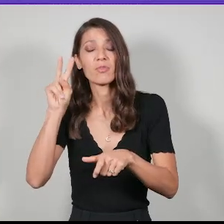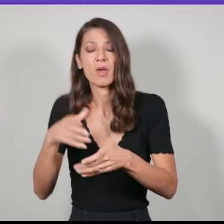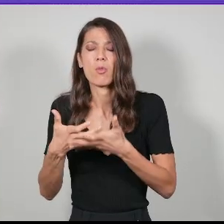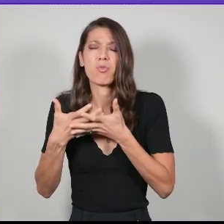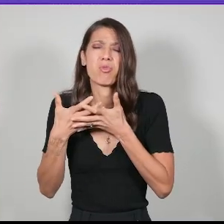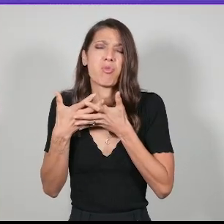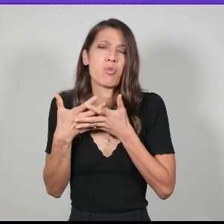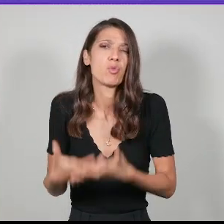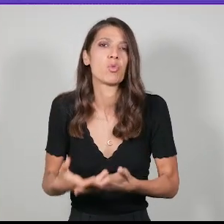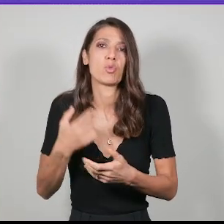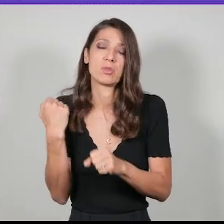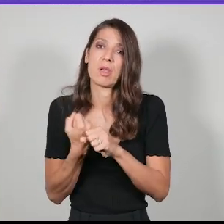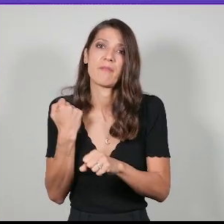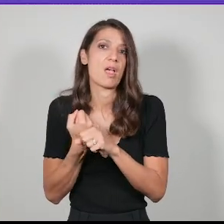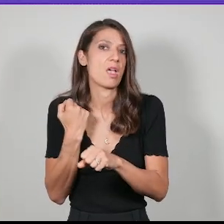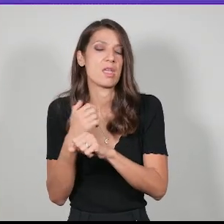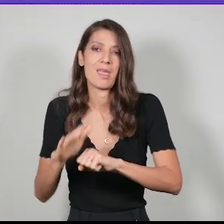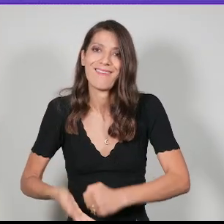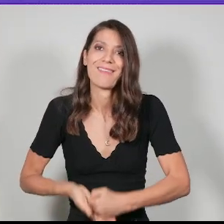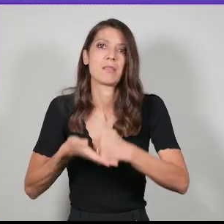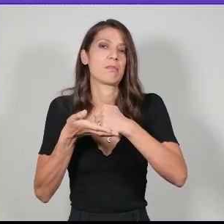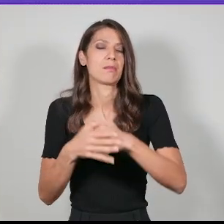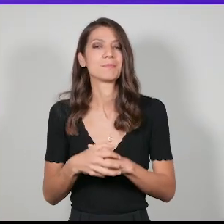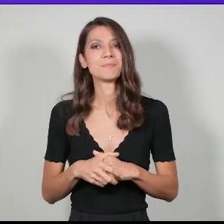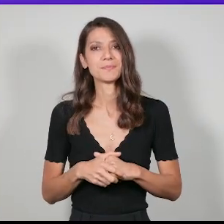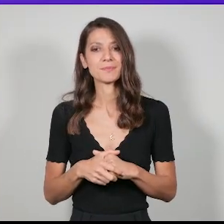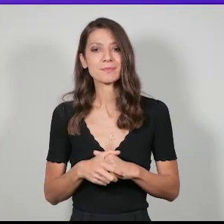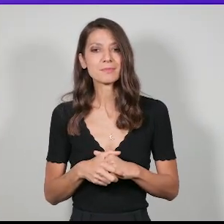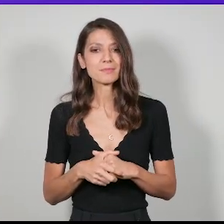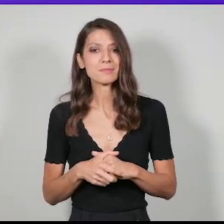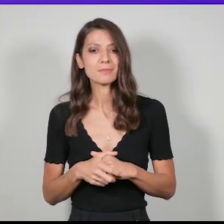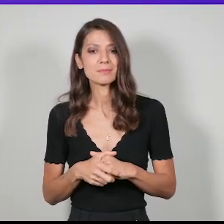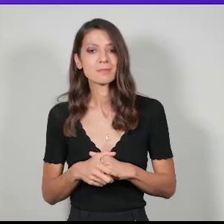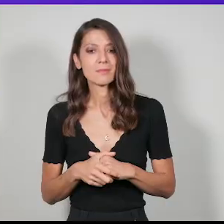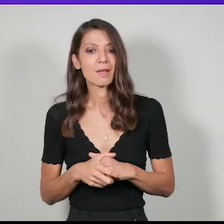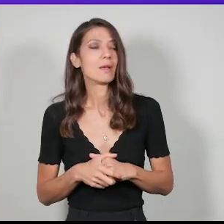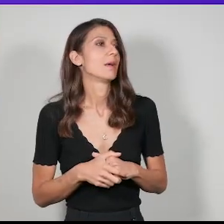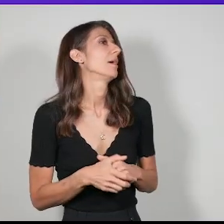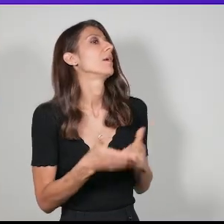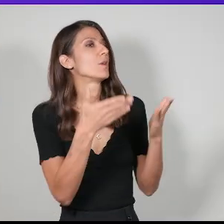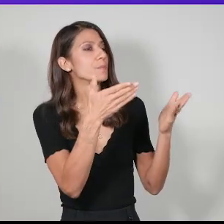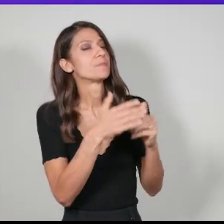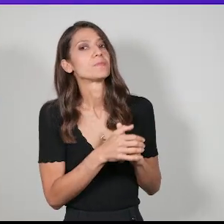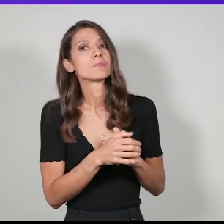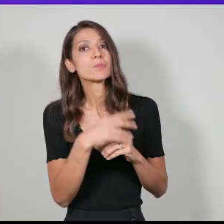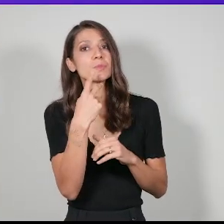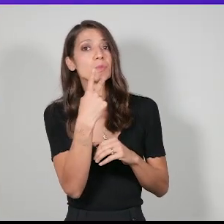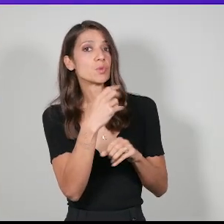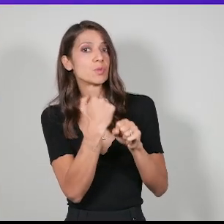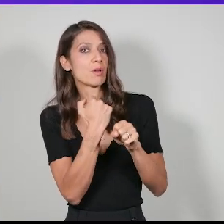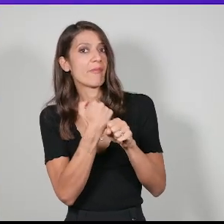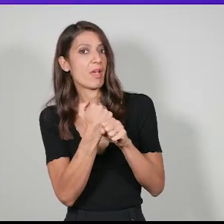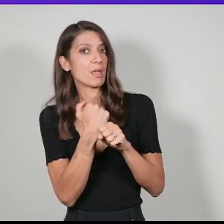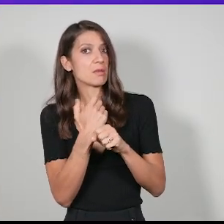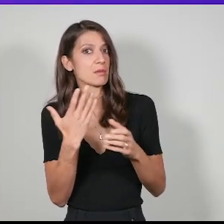par la relation d'aide et avec tout ce que ça implique. Aurore Palissier, on va dire quelques mots du travail que vous avez